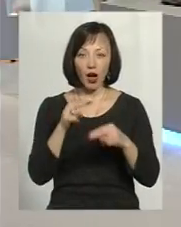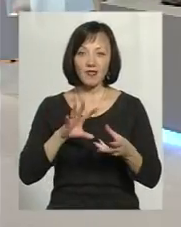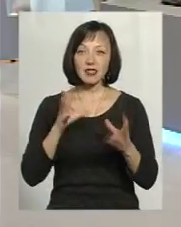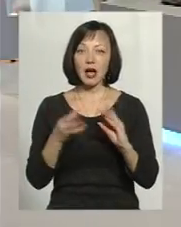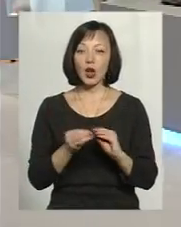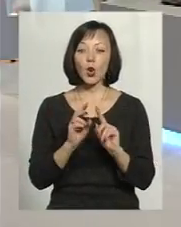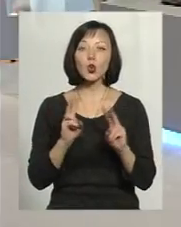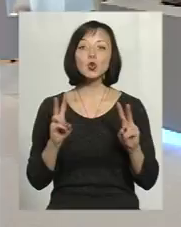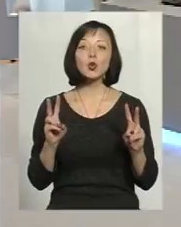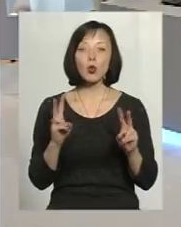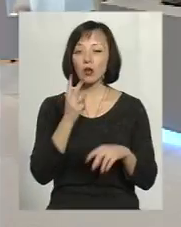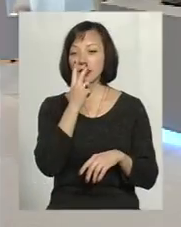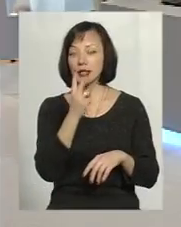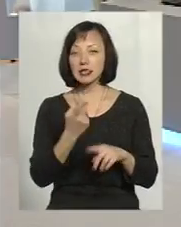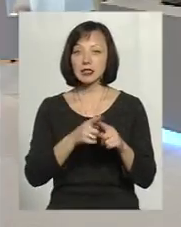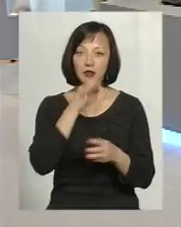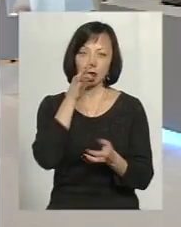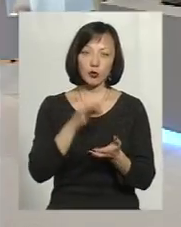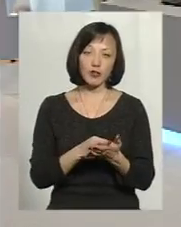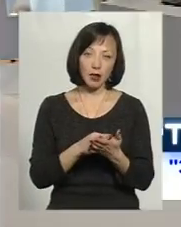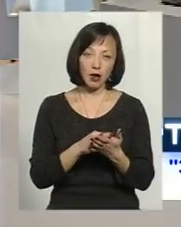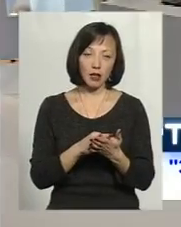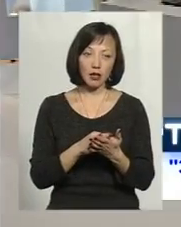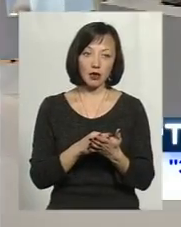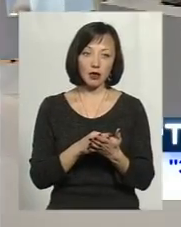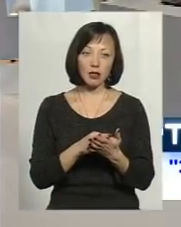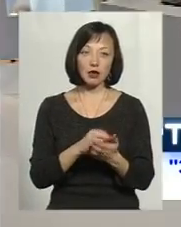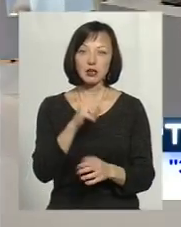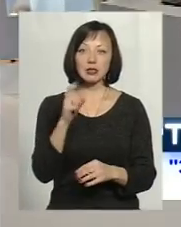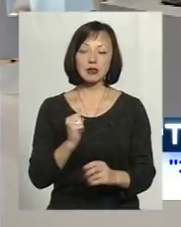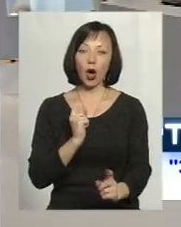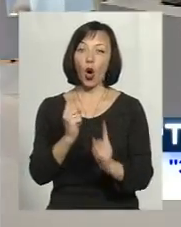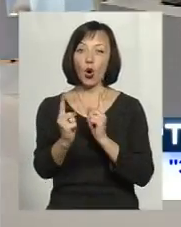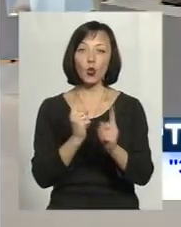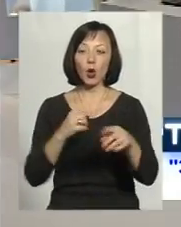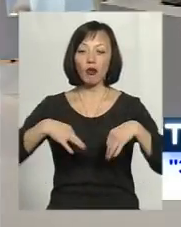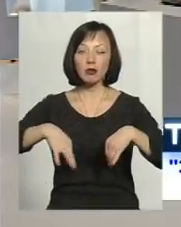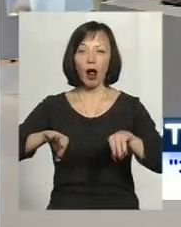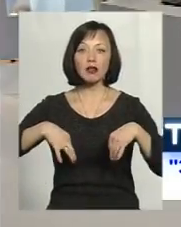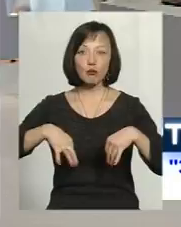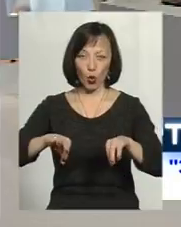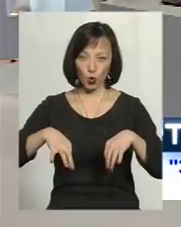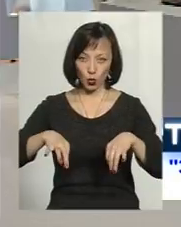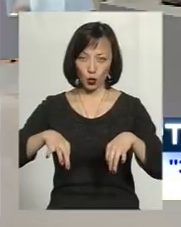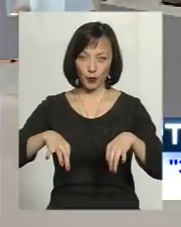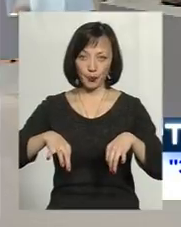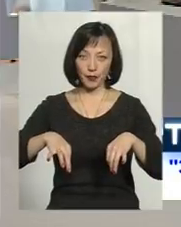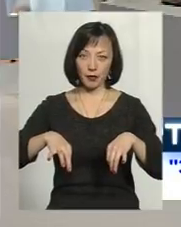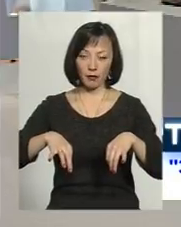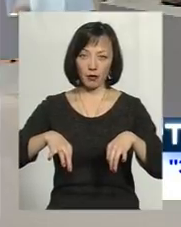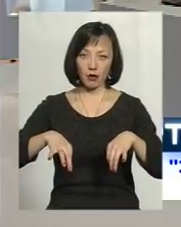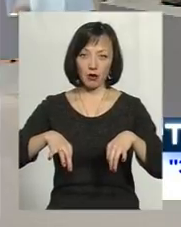взагалі, хто це на це дивиться, хто це за це відповідає? За рух транспорту